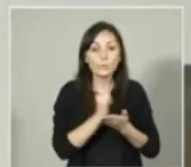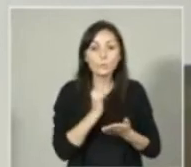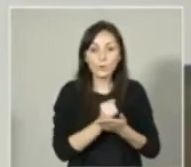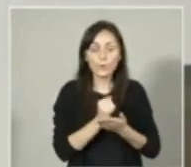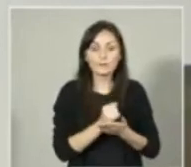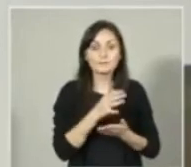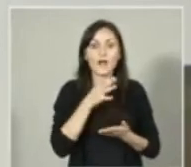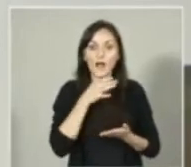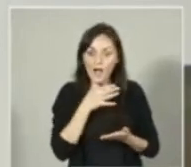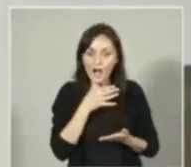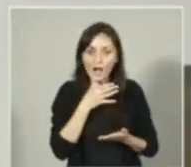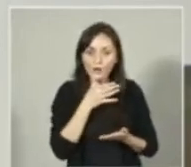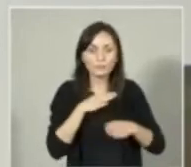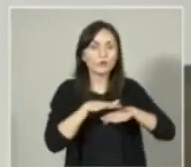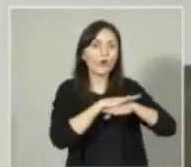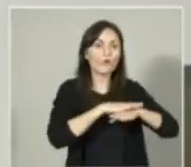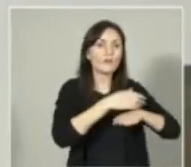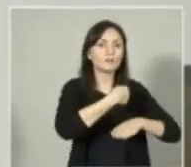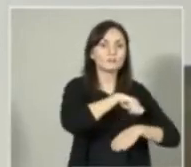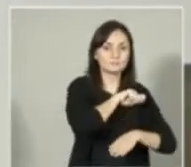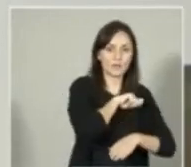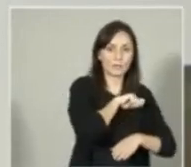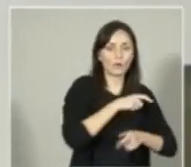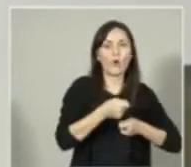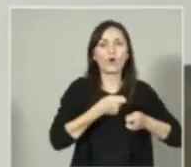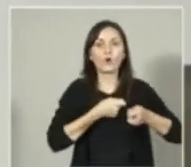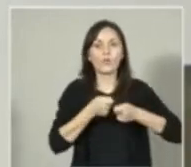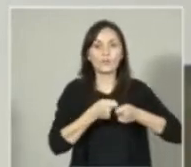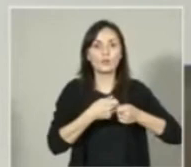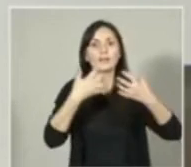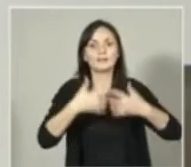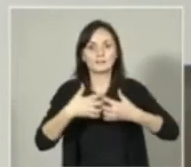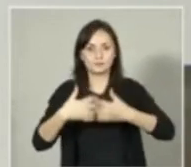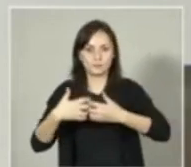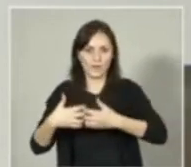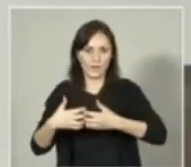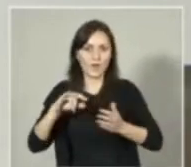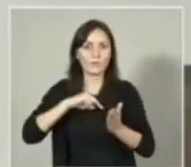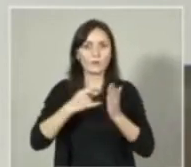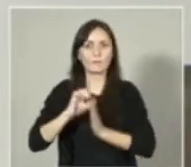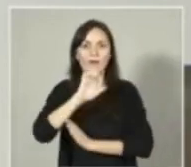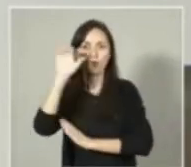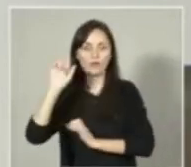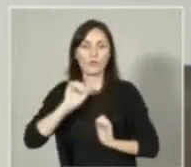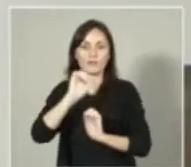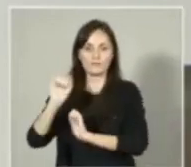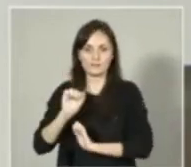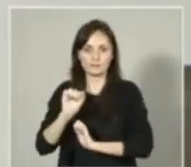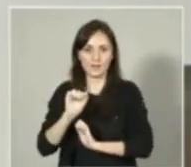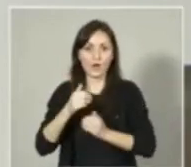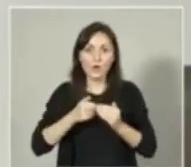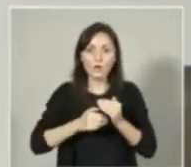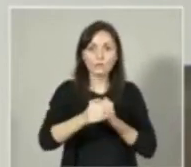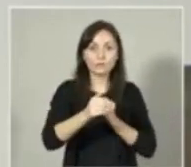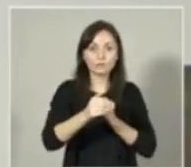actual designació per part del govern espanyol com a coordinadora nacional industrial en el programa europeu de defensa Future Combat